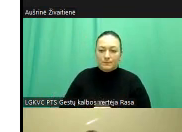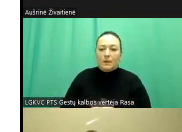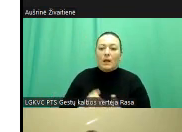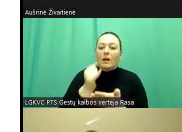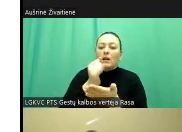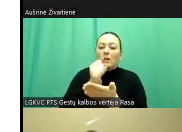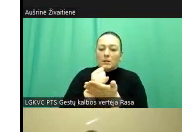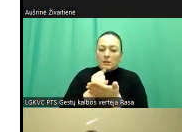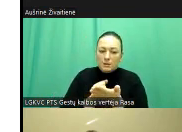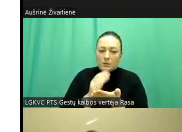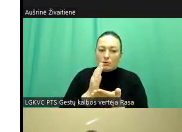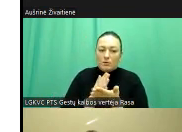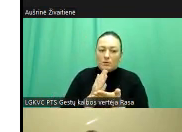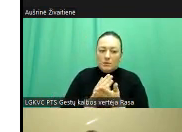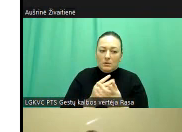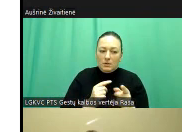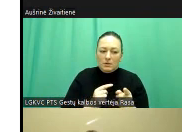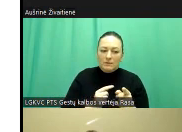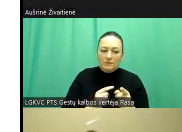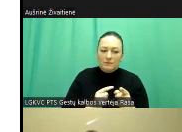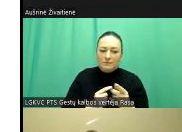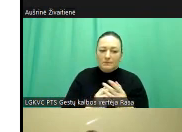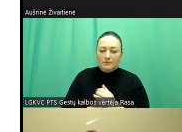Atsiprašau, kad čia yra tokia